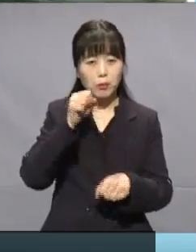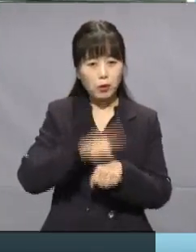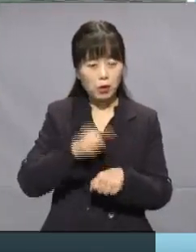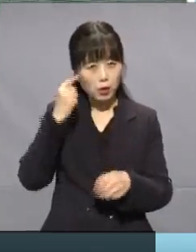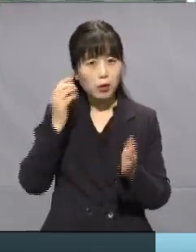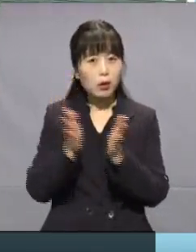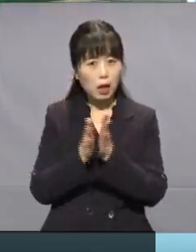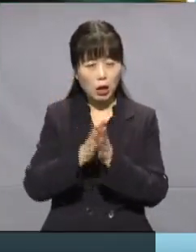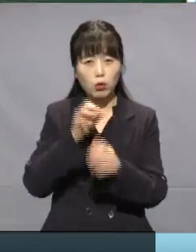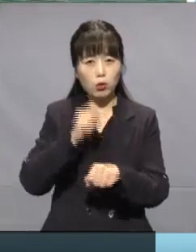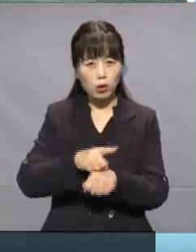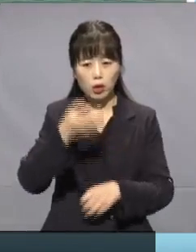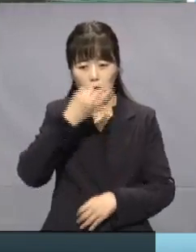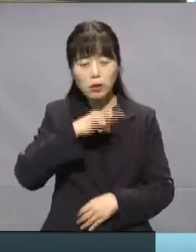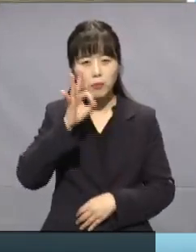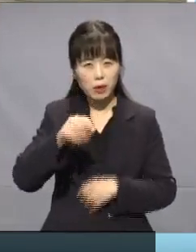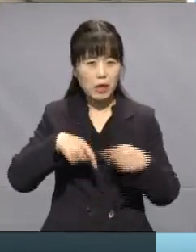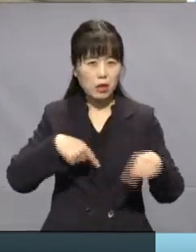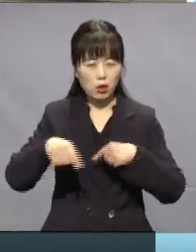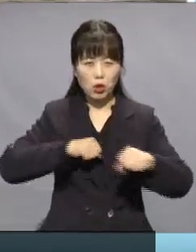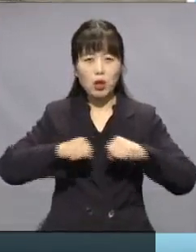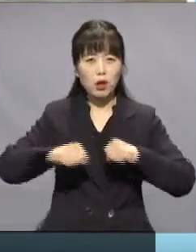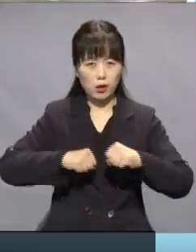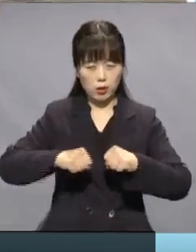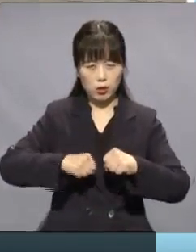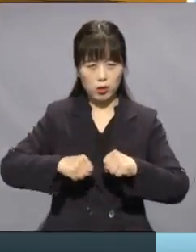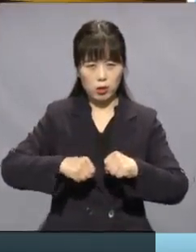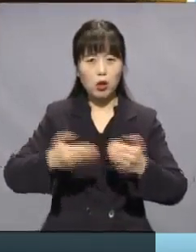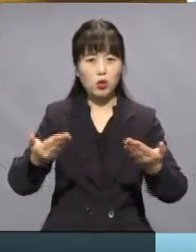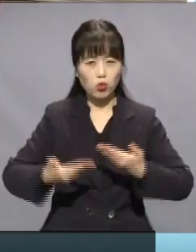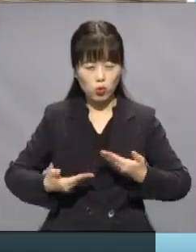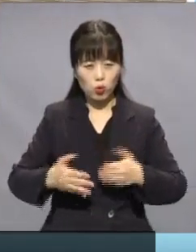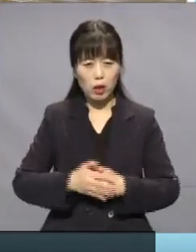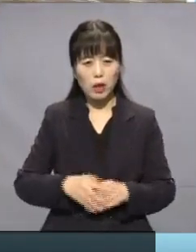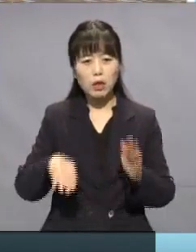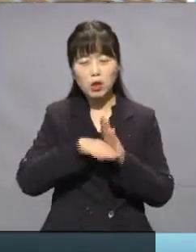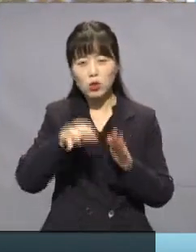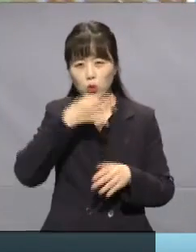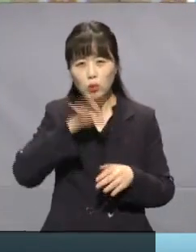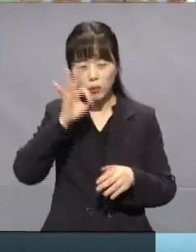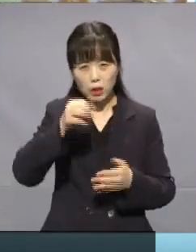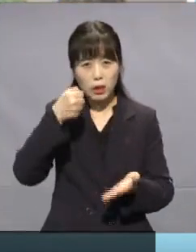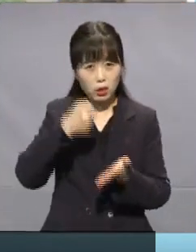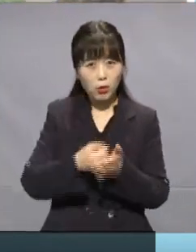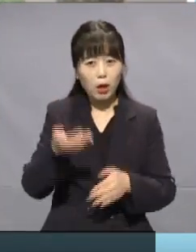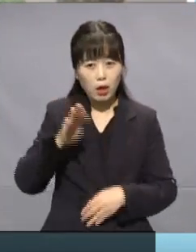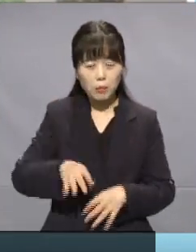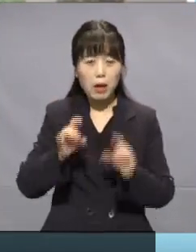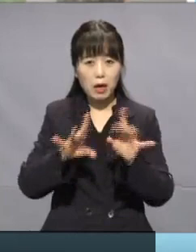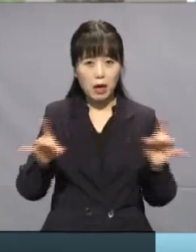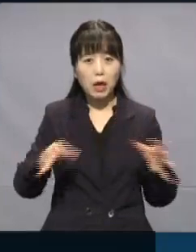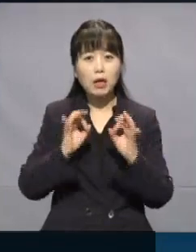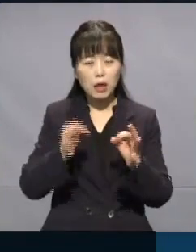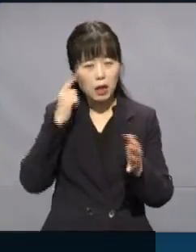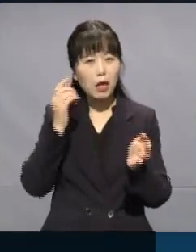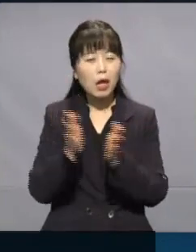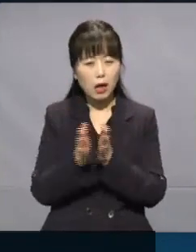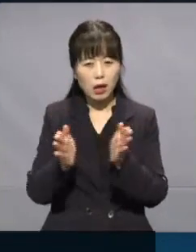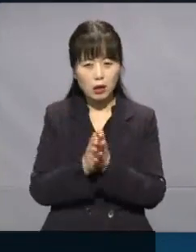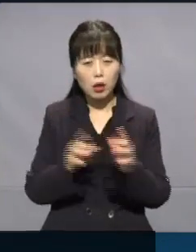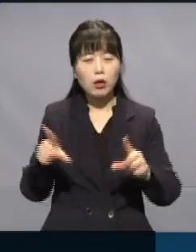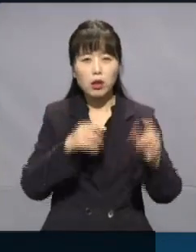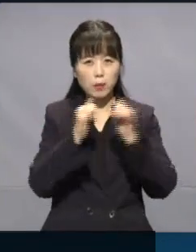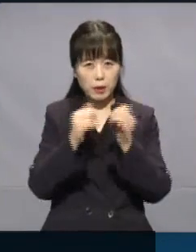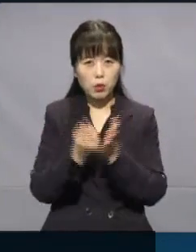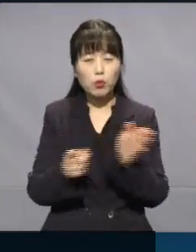어 금리 정책을 펴 주시는게 기준금리는 정하지만 뭐 각 은행에서 알아서 어